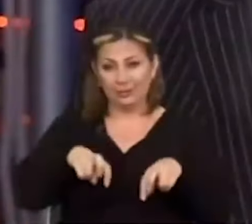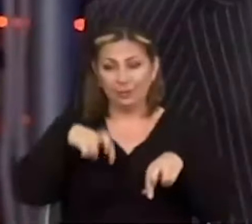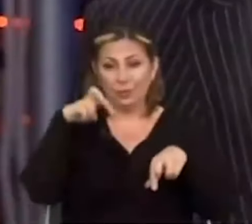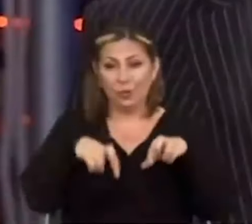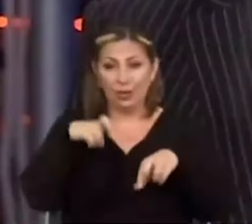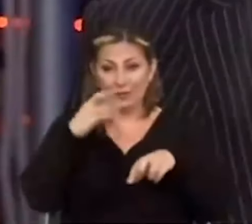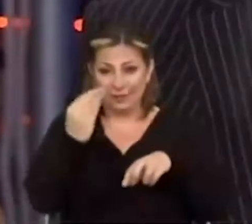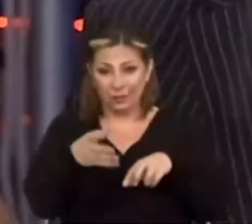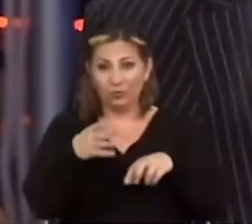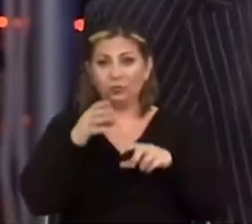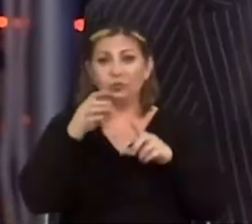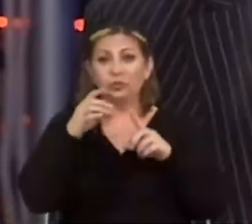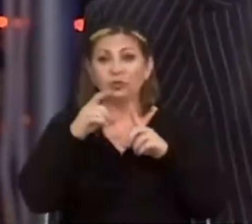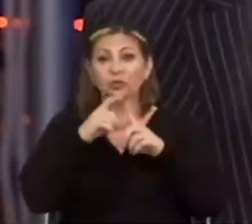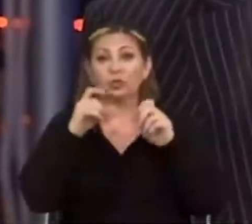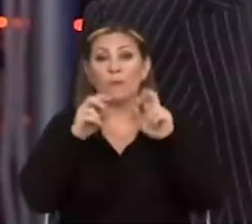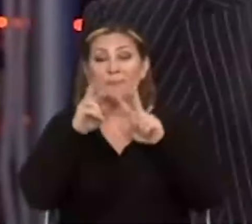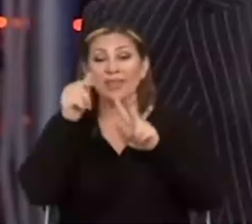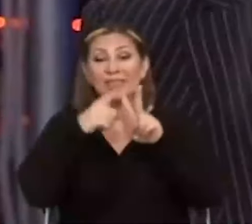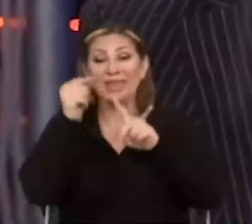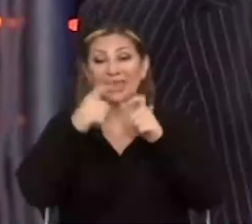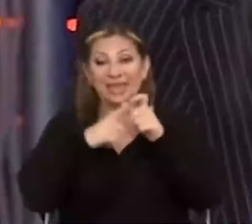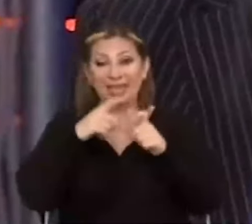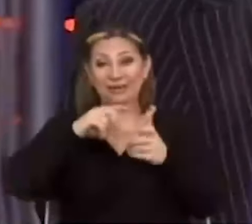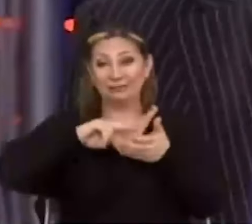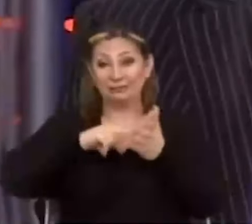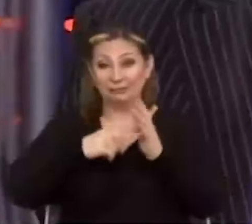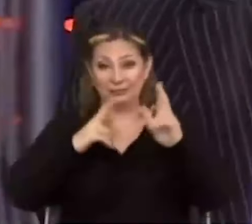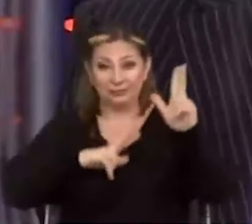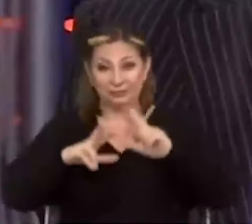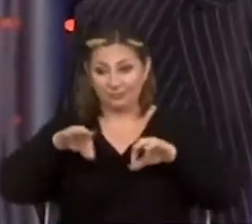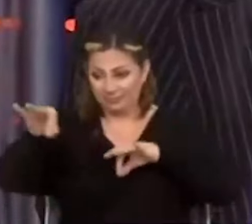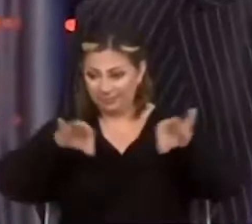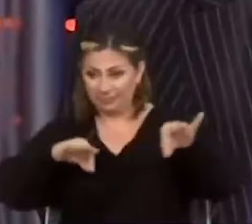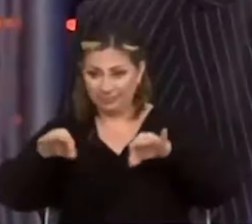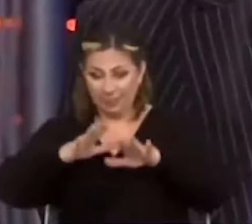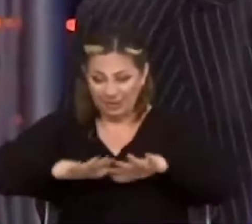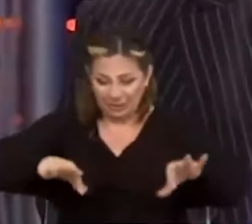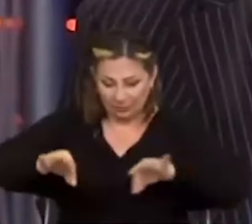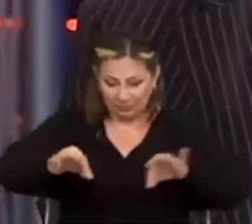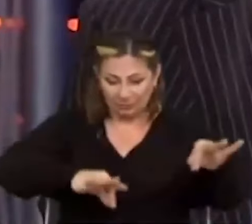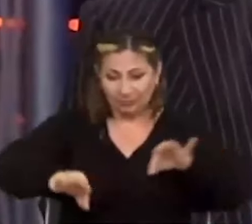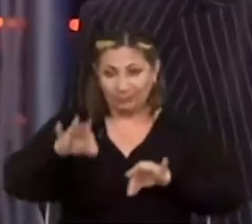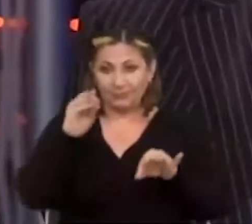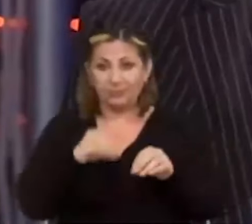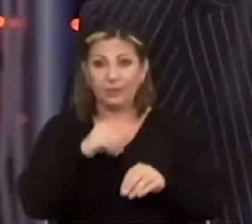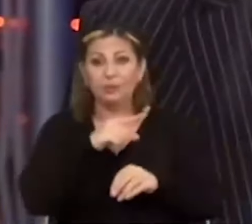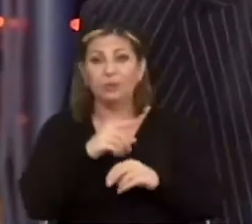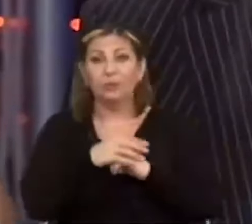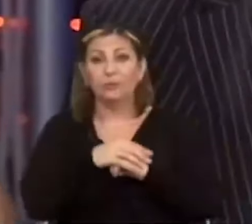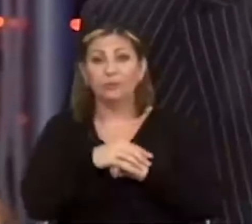Evet, Nastasya'mız var. Dominik ülkesinden gelme ve stilist. Dizaynı yapıyor, masa dizaynı. Güzel. Ondan